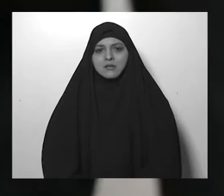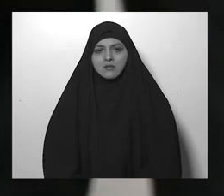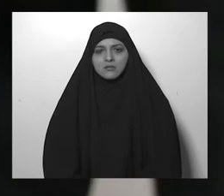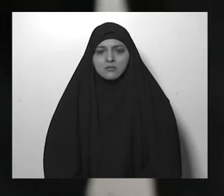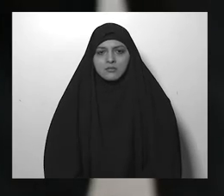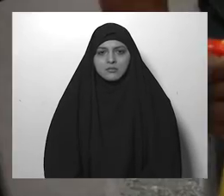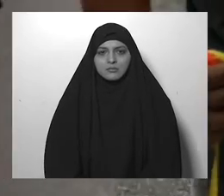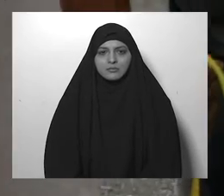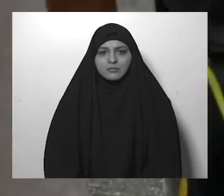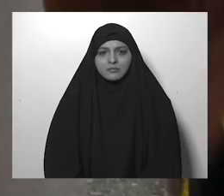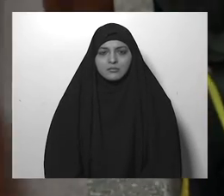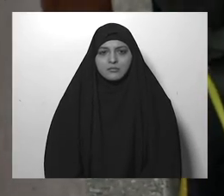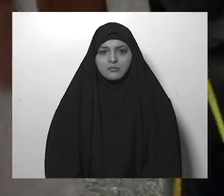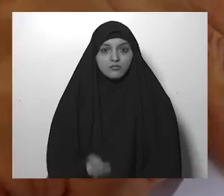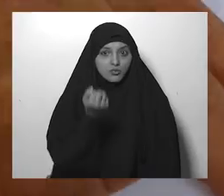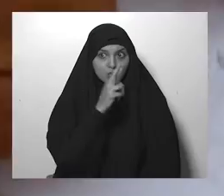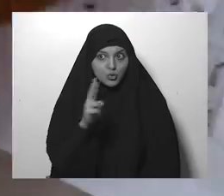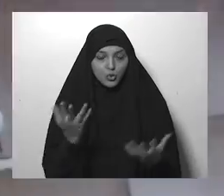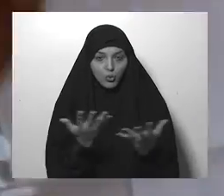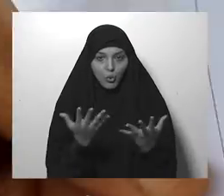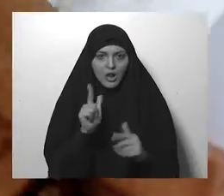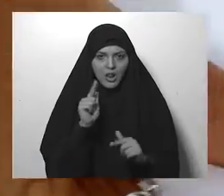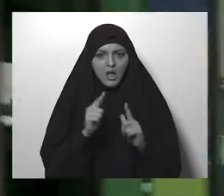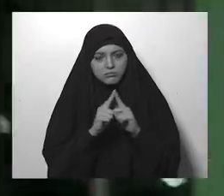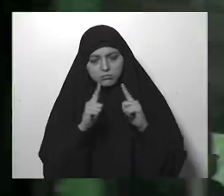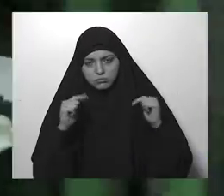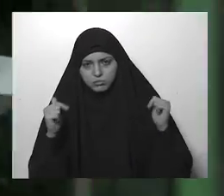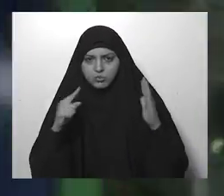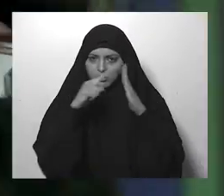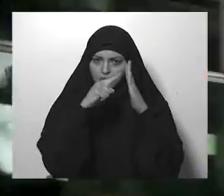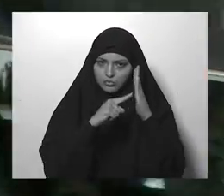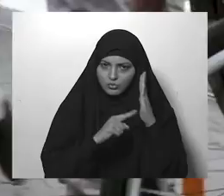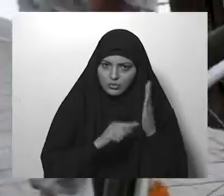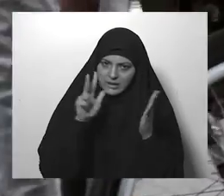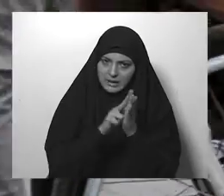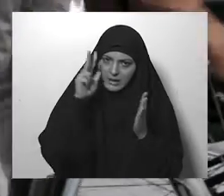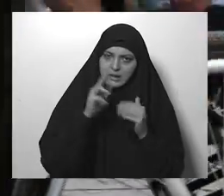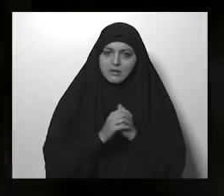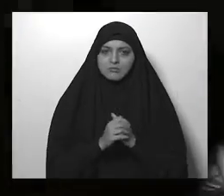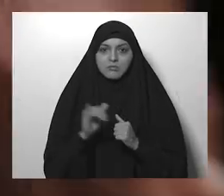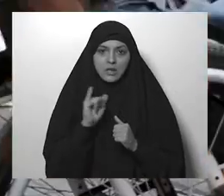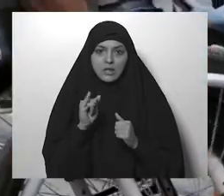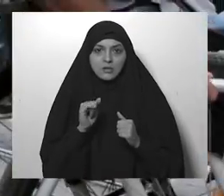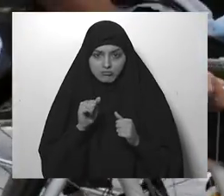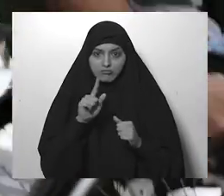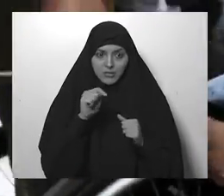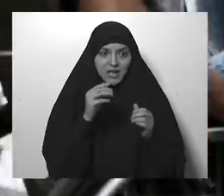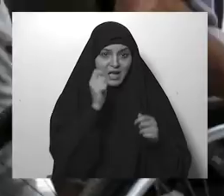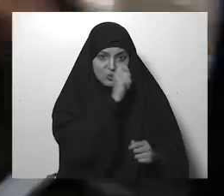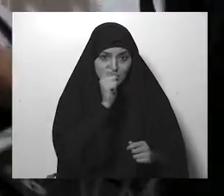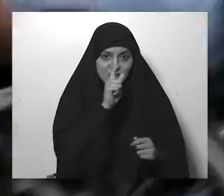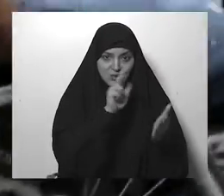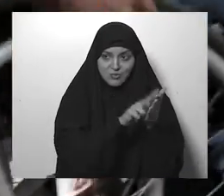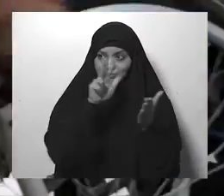pris ce qui est sûr c'est qu'il ya énormément de choses qui ont été réalisée et produite et qui sont entre les mains des